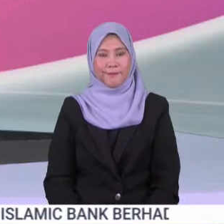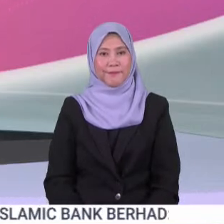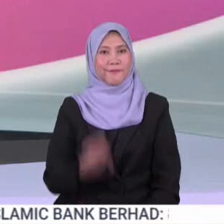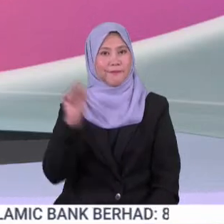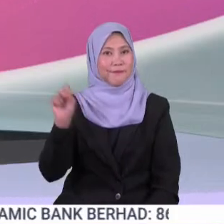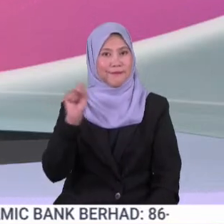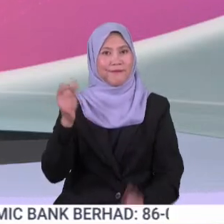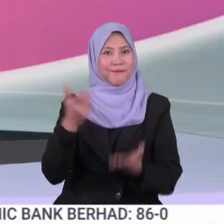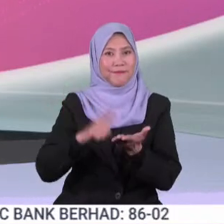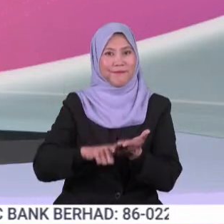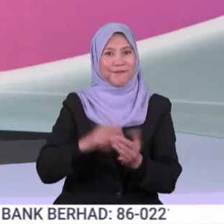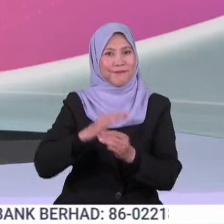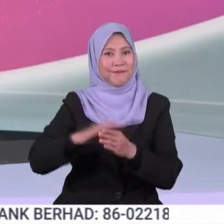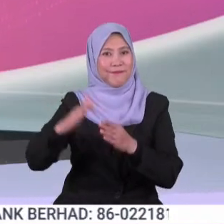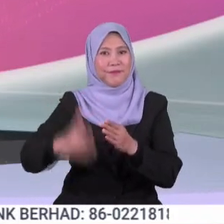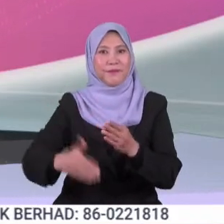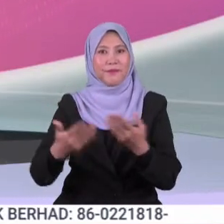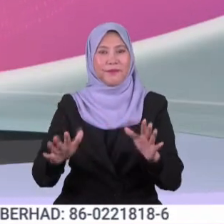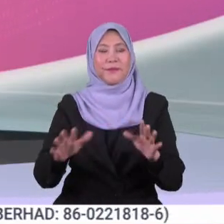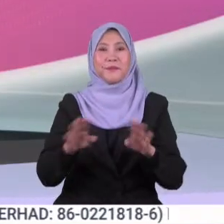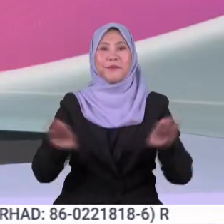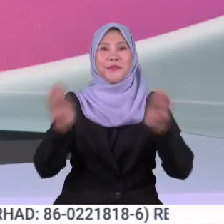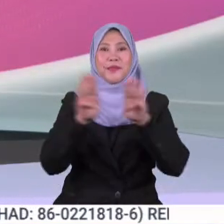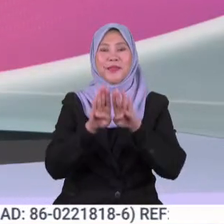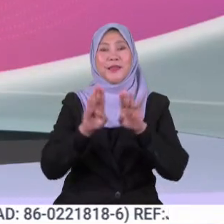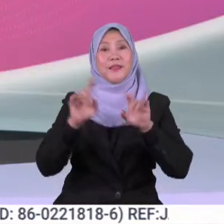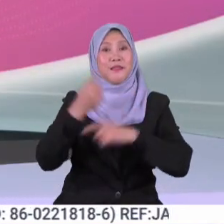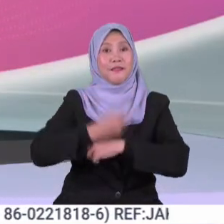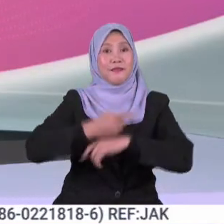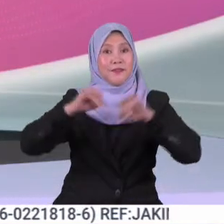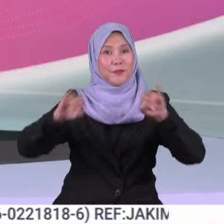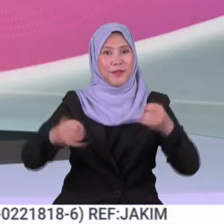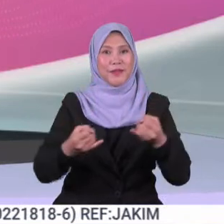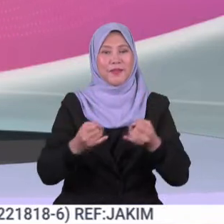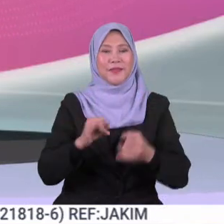Baik, saudara, laporan itu tadi mengakhiri berita wilayah edisi Jumaat